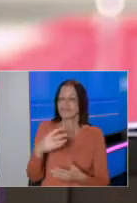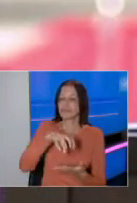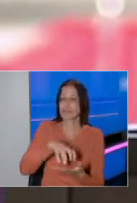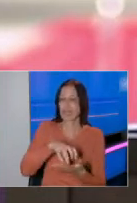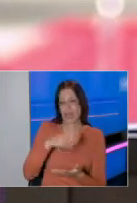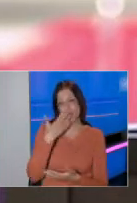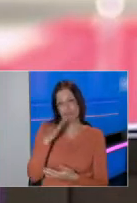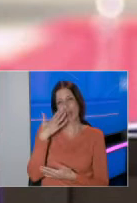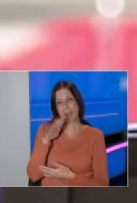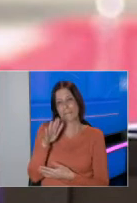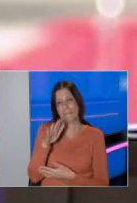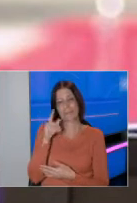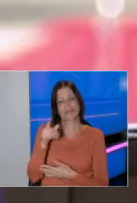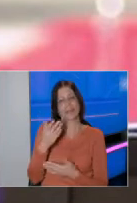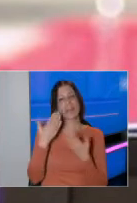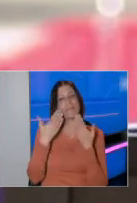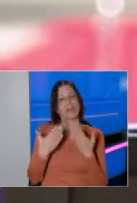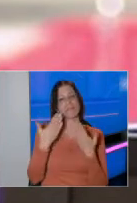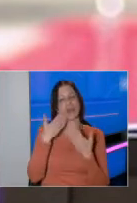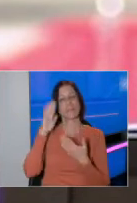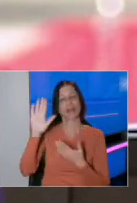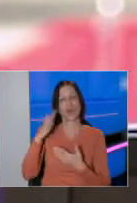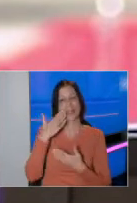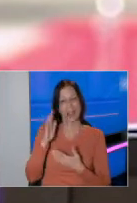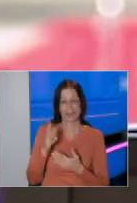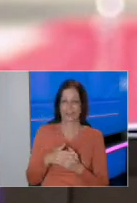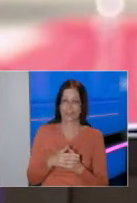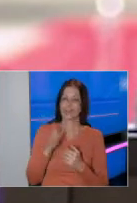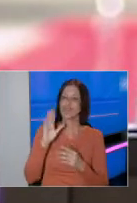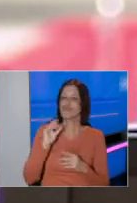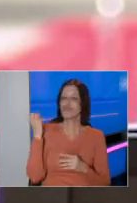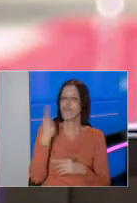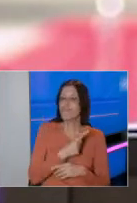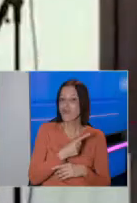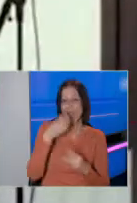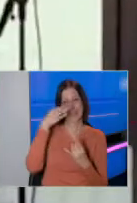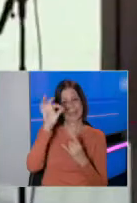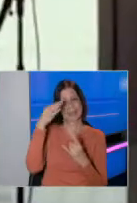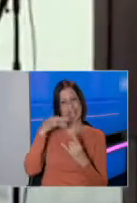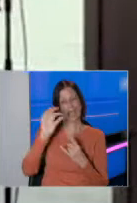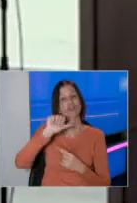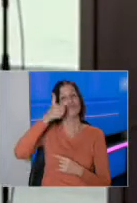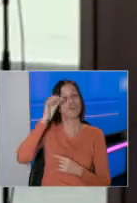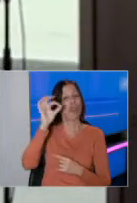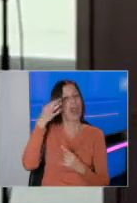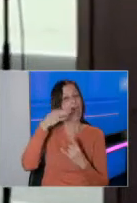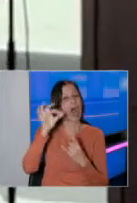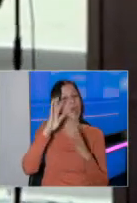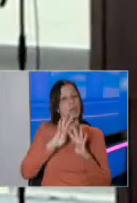ירושלים ותישאו תפילה בכותל המערבי. בעוד שבוע תדליקו נר ראשון של חנוכה